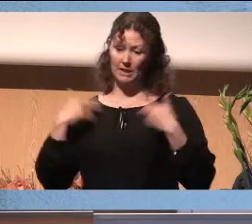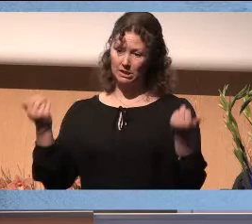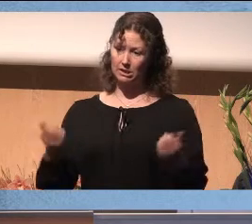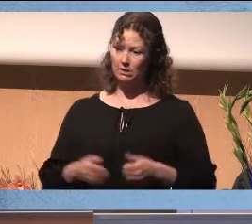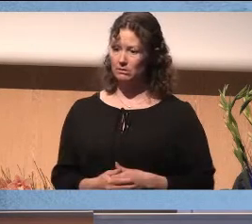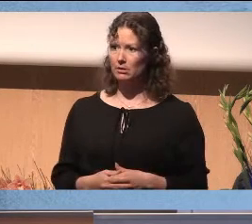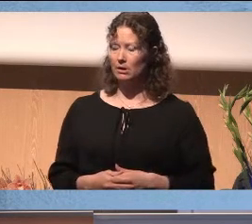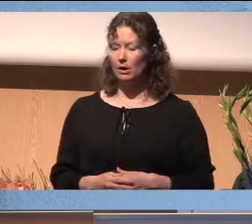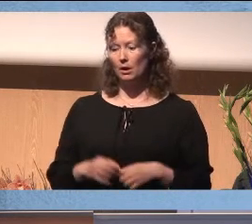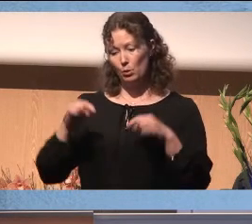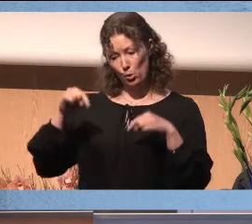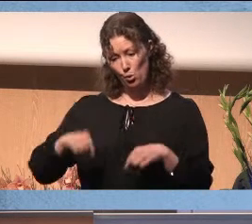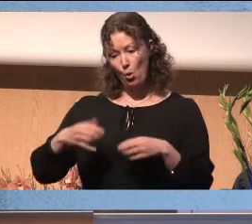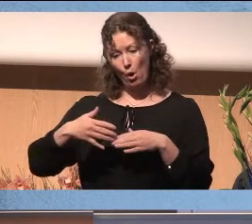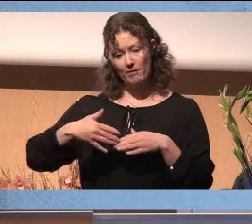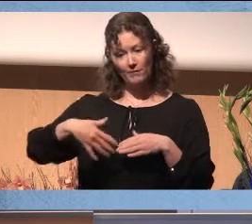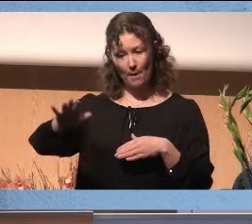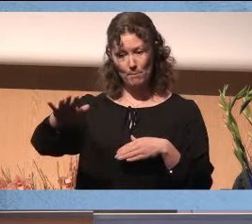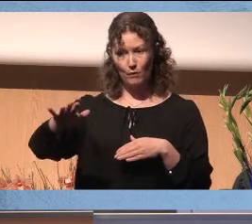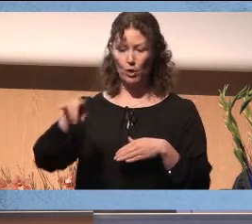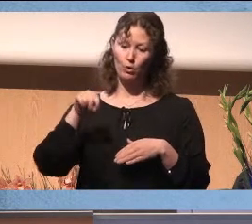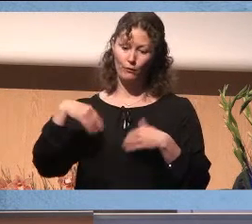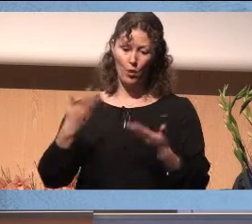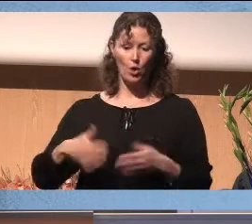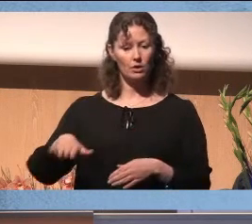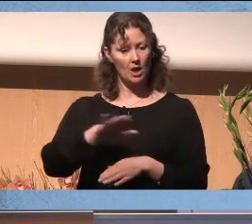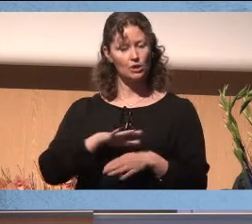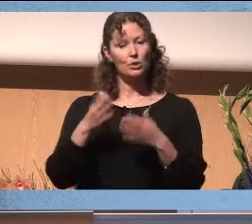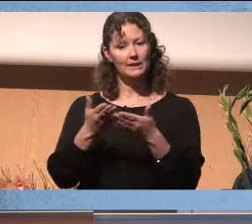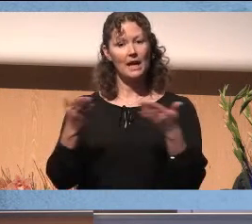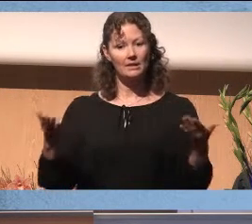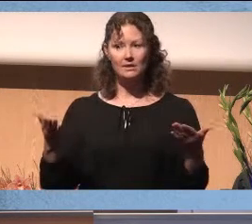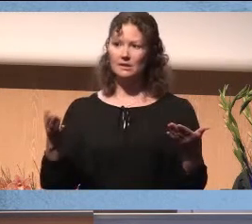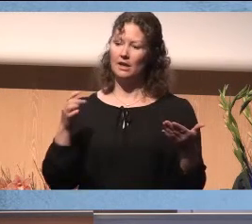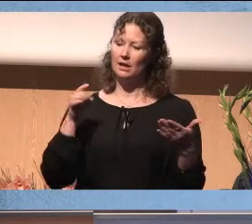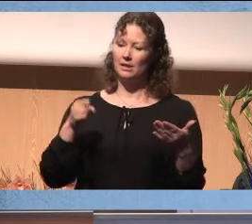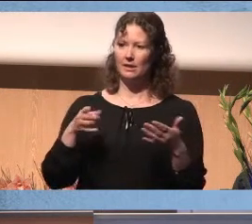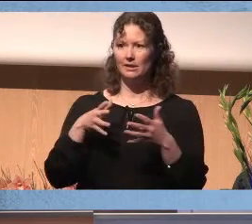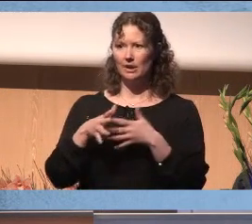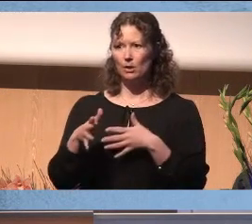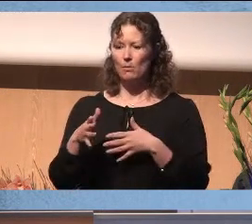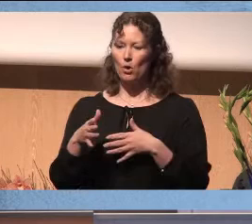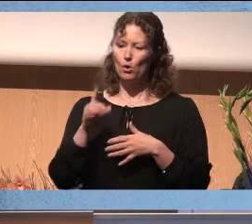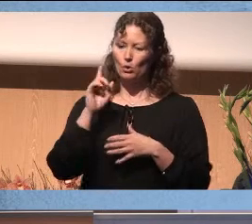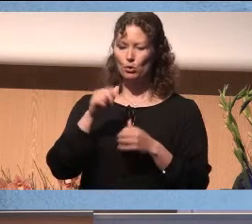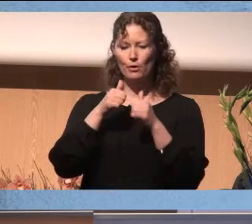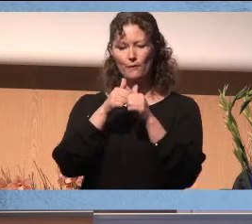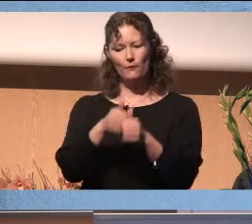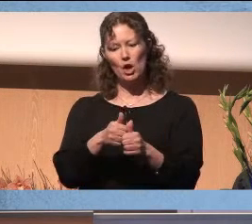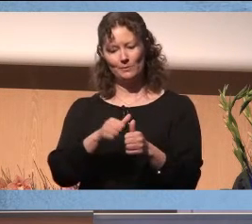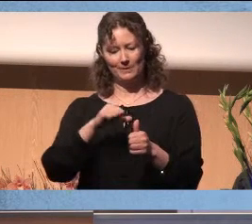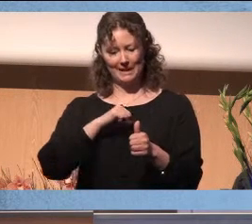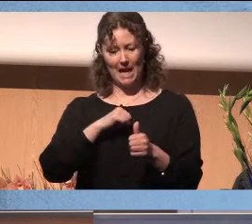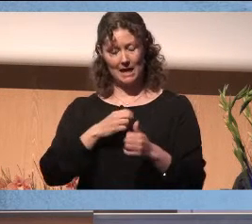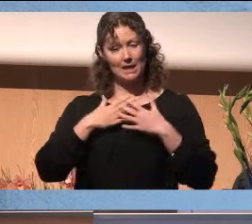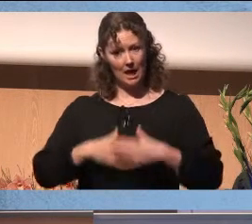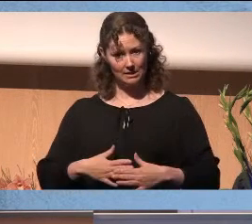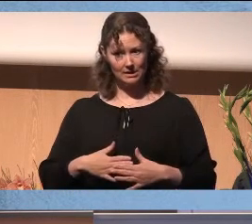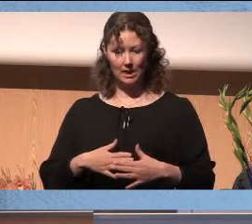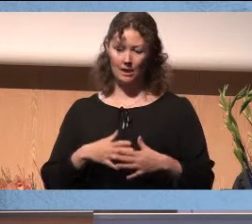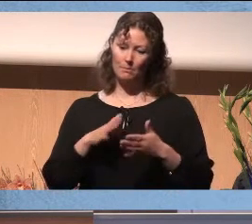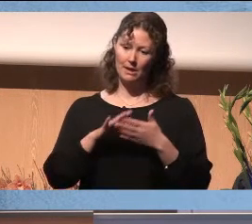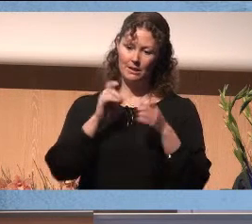som nå fremover får nasjonale tjenester i form av å kunne følge opp sin egen helse,